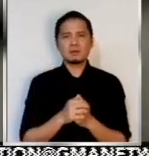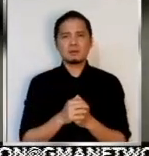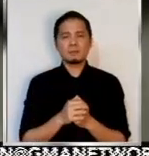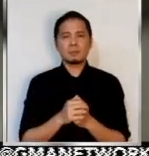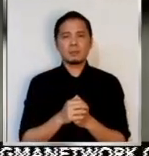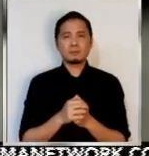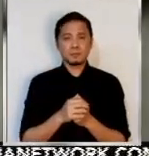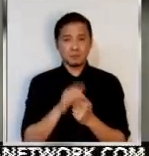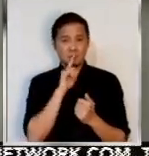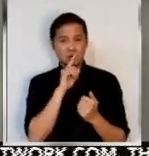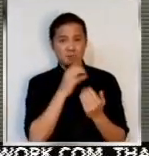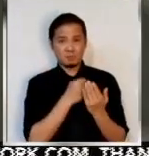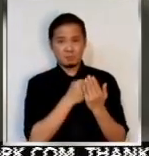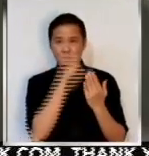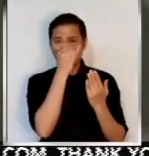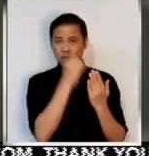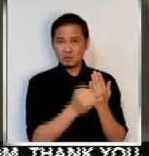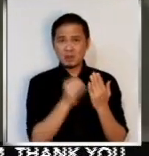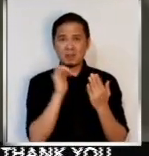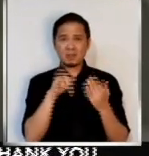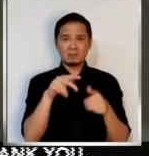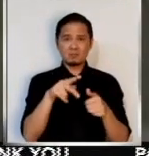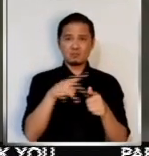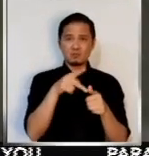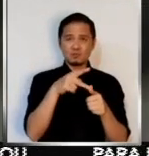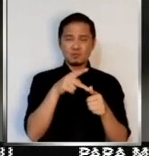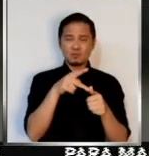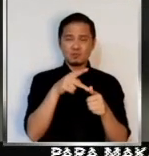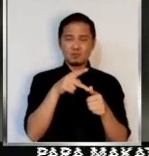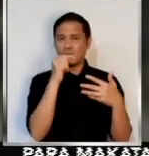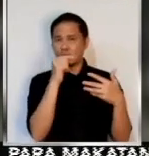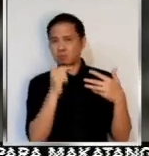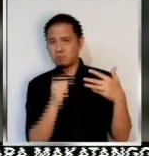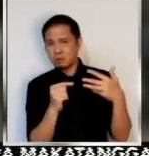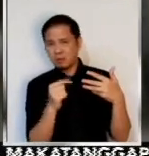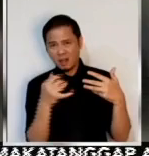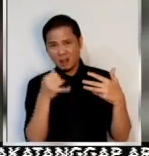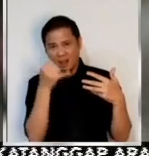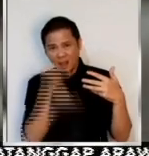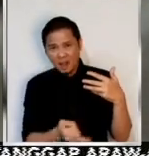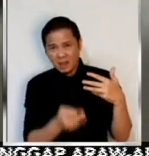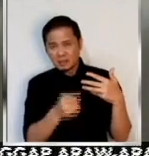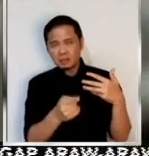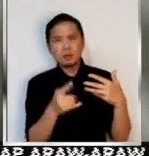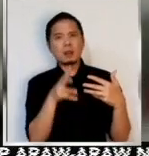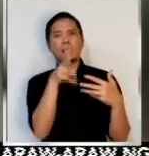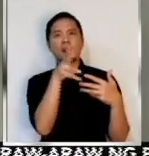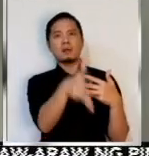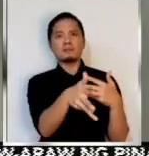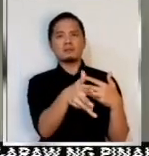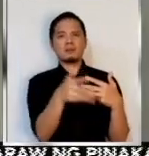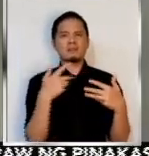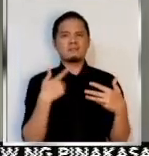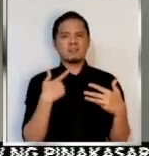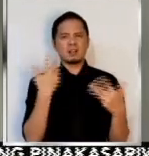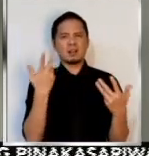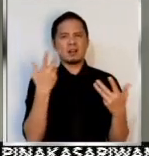kami naabisuhan na yun pala tapos na. As far as Meralco is concerned, as long as it is brought to our attention,